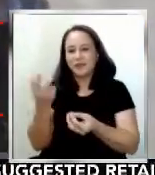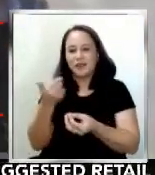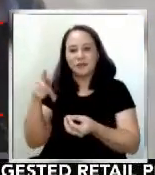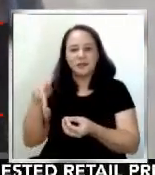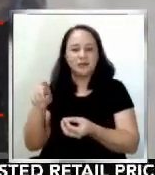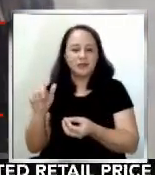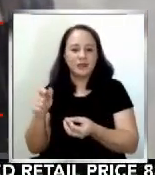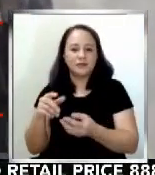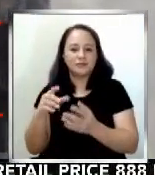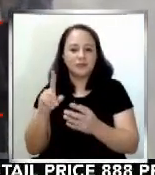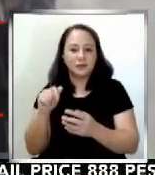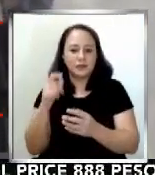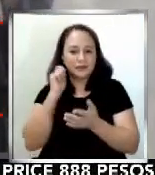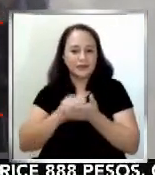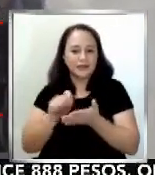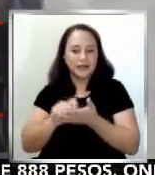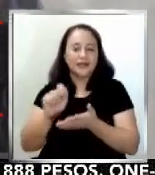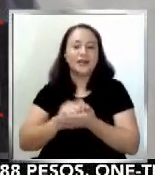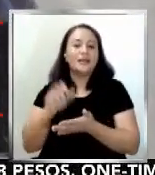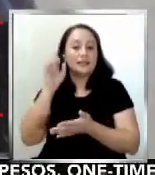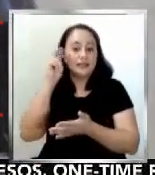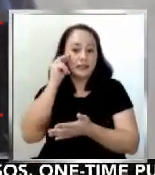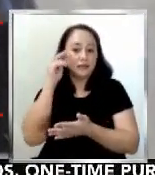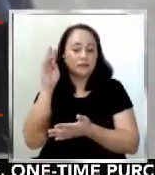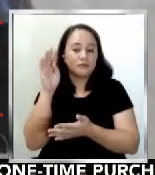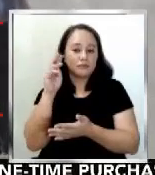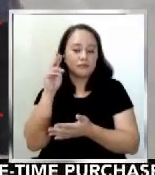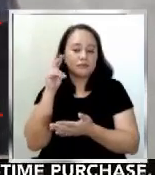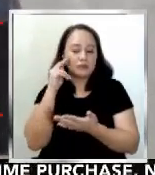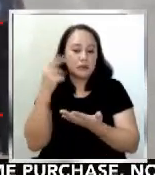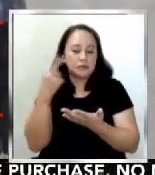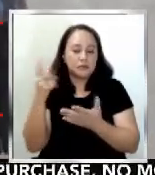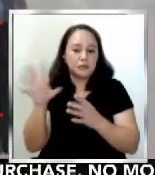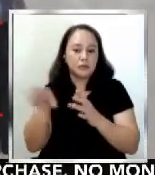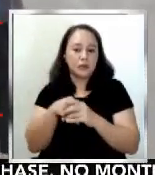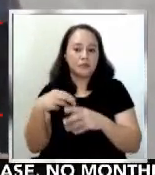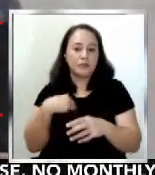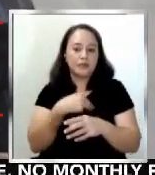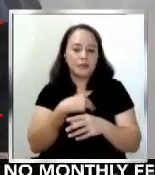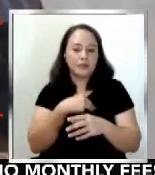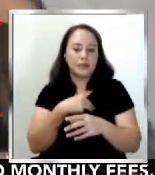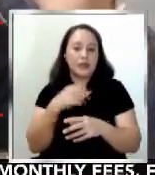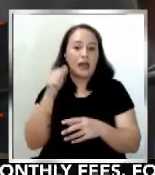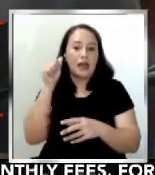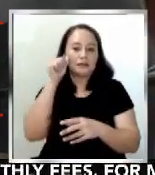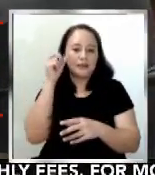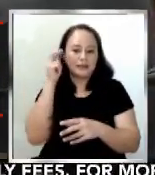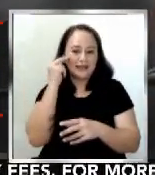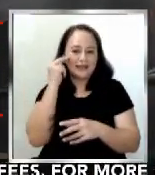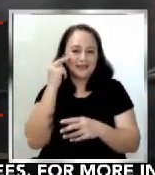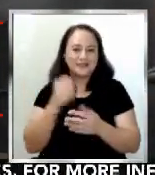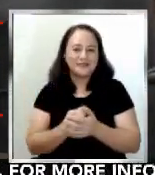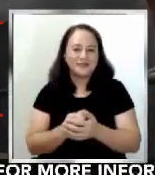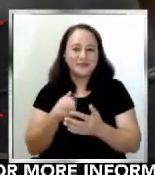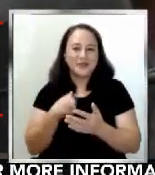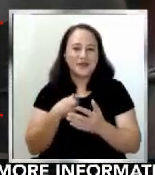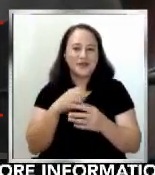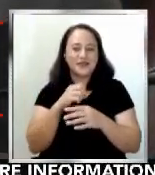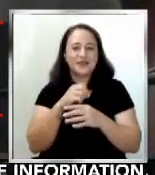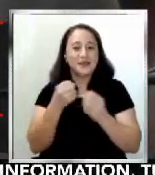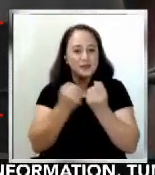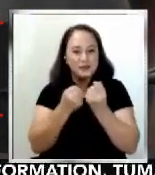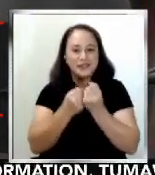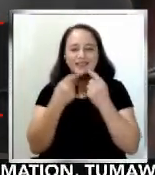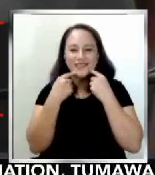Secretary General Attorney Melvin Matibag at Membership Committee Chairman Astra Naik, suportado raw ang mga pahayag ni Cusi. Sabi